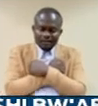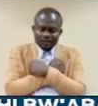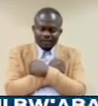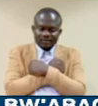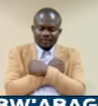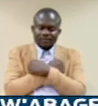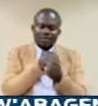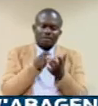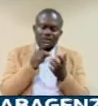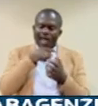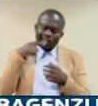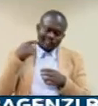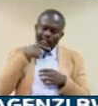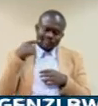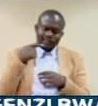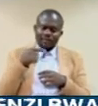ko guhaha akanyama